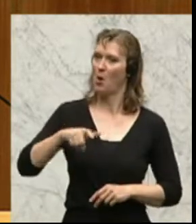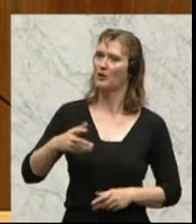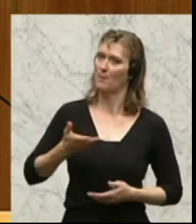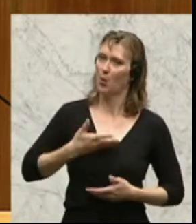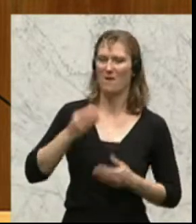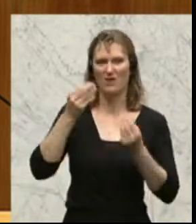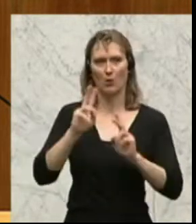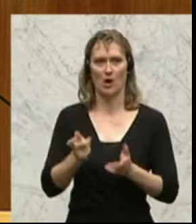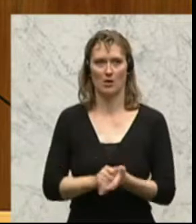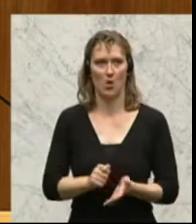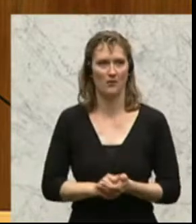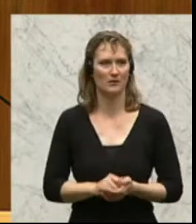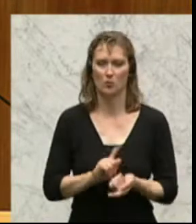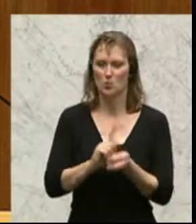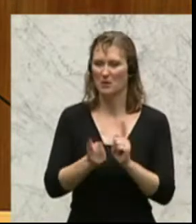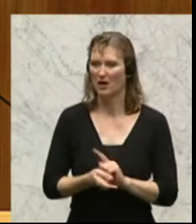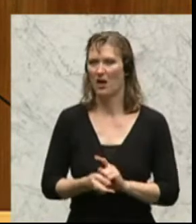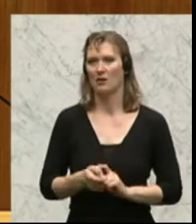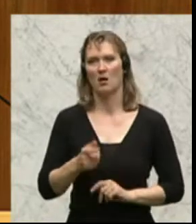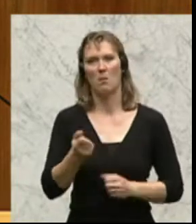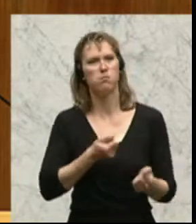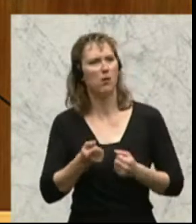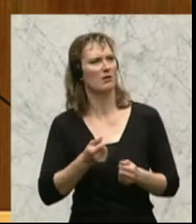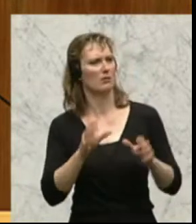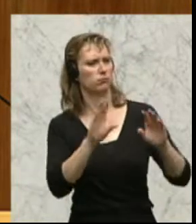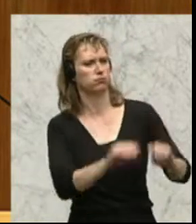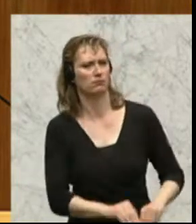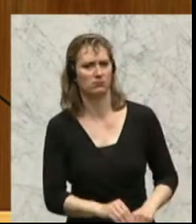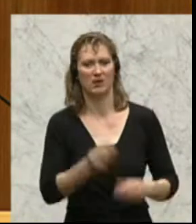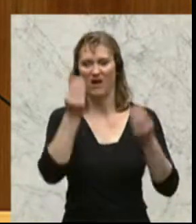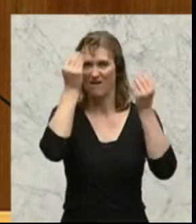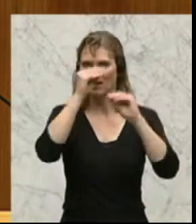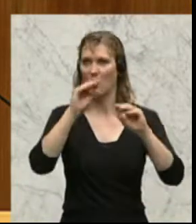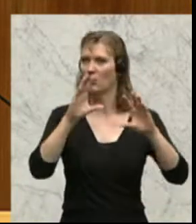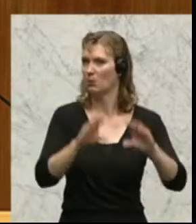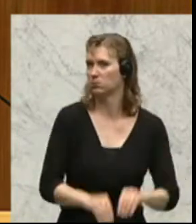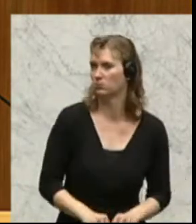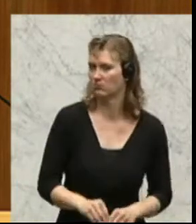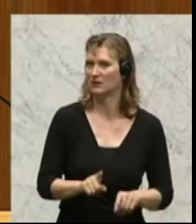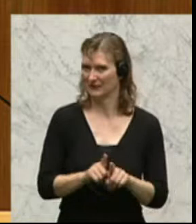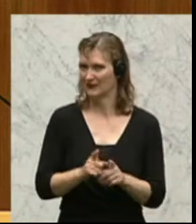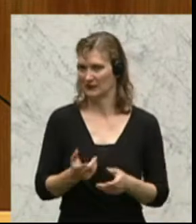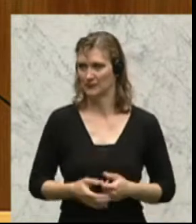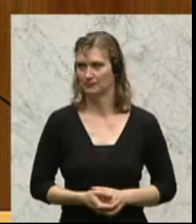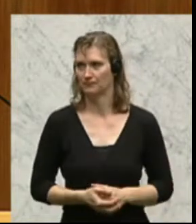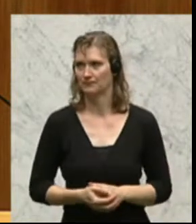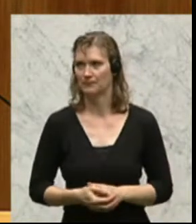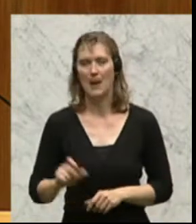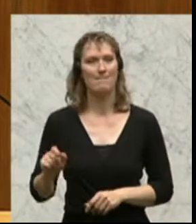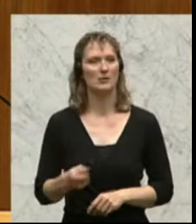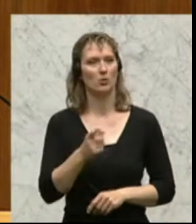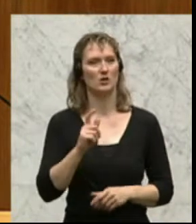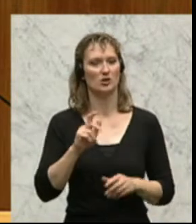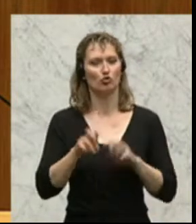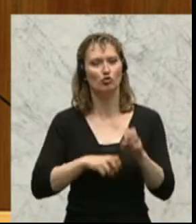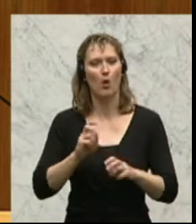hat es den Anschein, dass die Politik alles tut, um das Vertrauen weiter zu schwächen. Insbesondere die Steuervorschläge der